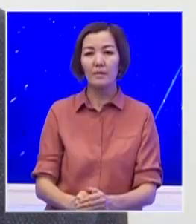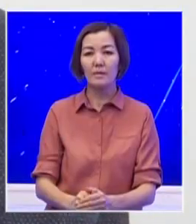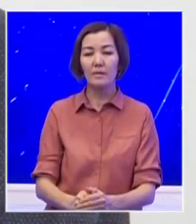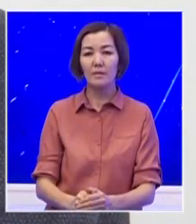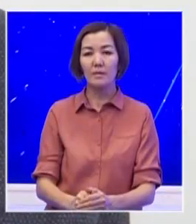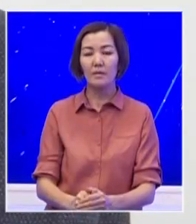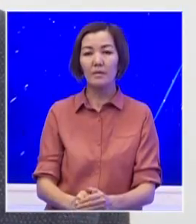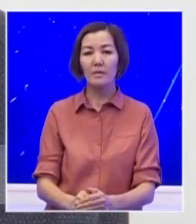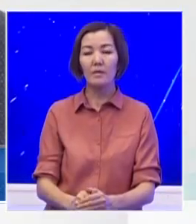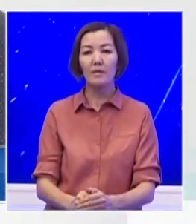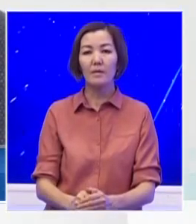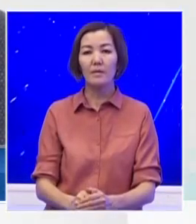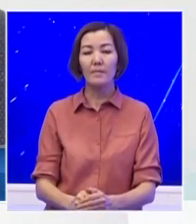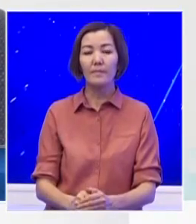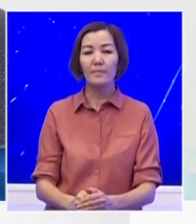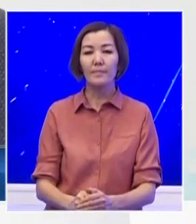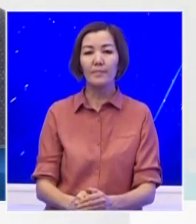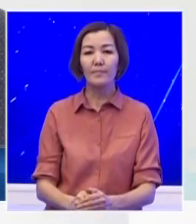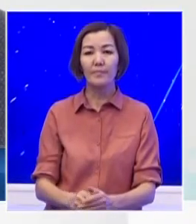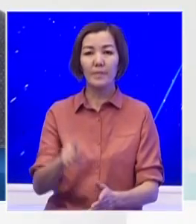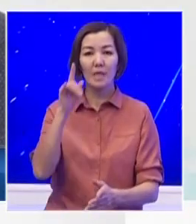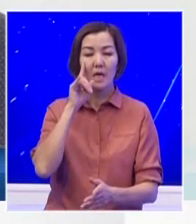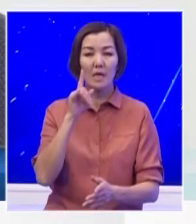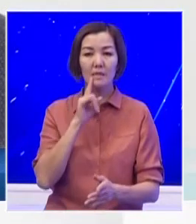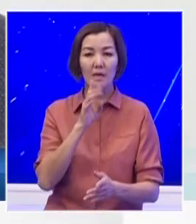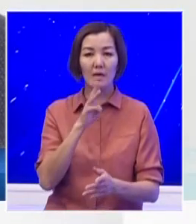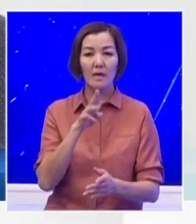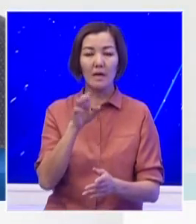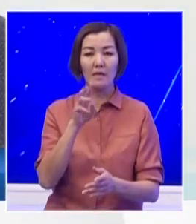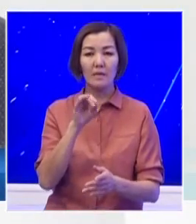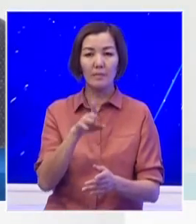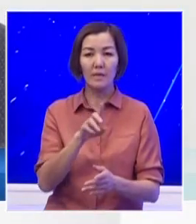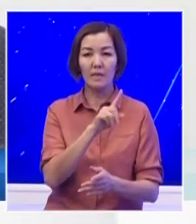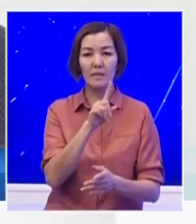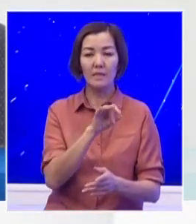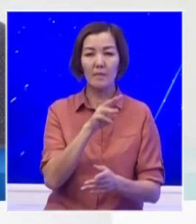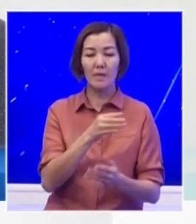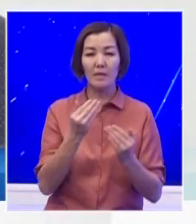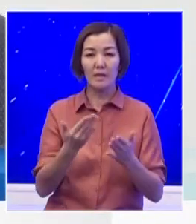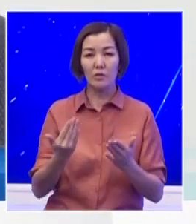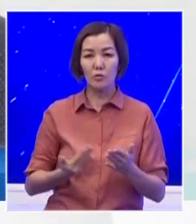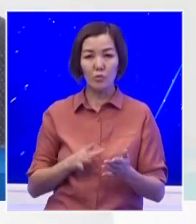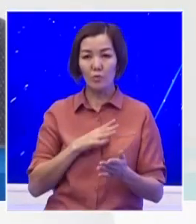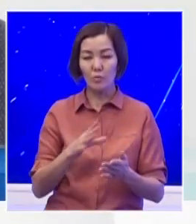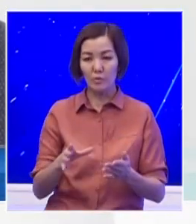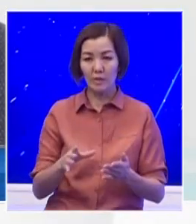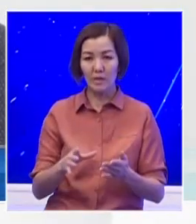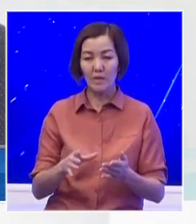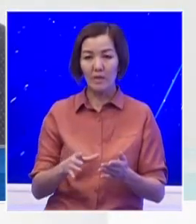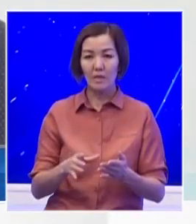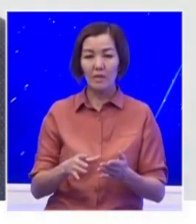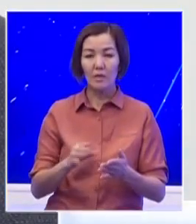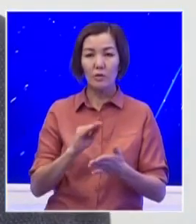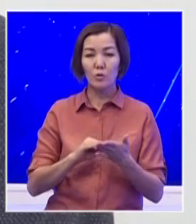Бұл екеуі де қазақ әдебиетіне, мысалы Заман ағамыз бұл өмірде жоқ болса да, өзі осы